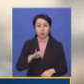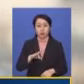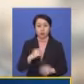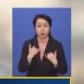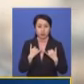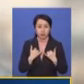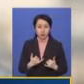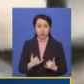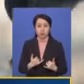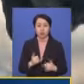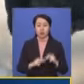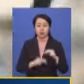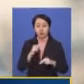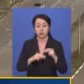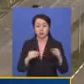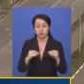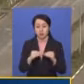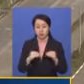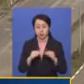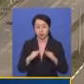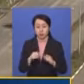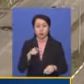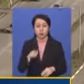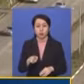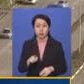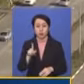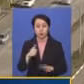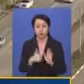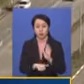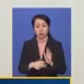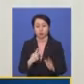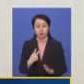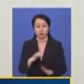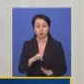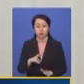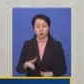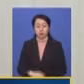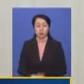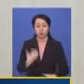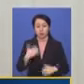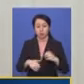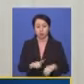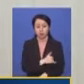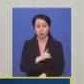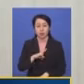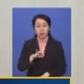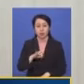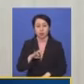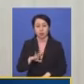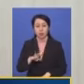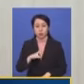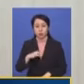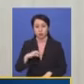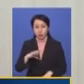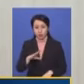то сейчас в стадии строительства 10 домов на 1162 квартиры. Между улицей Назарбаева и